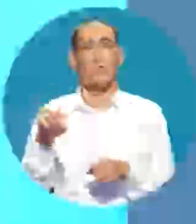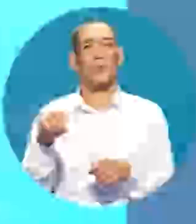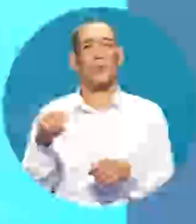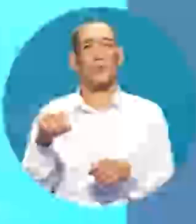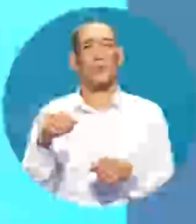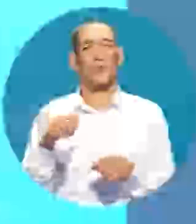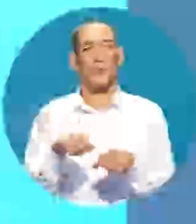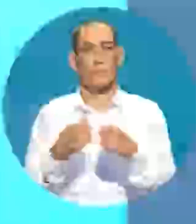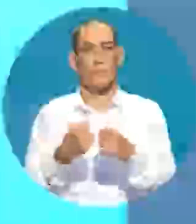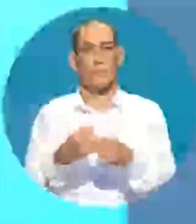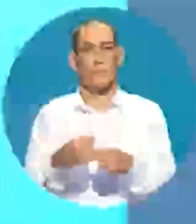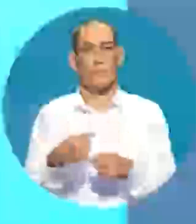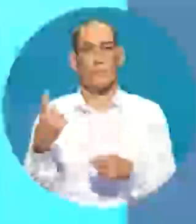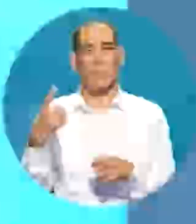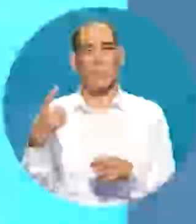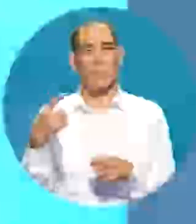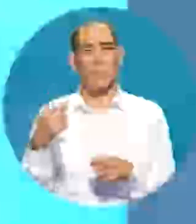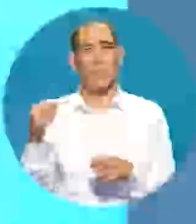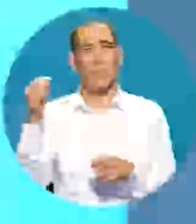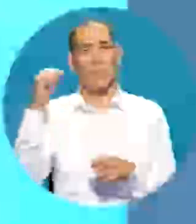iki kulağın joharı qarap turamız.